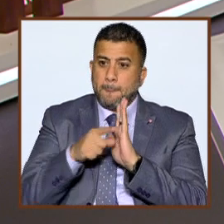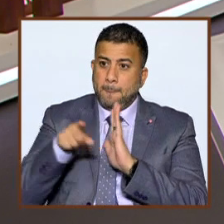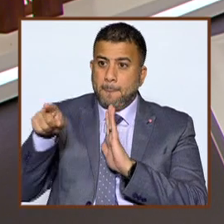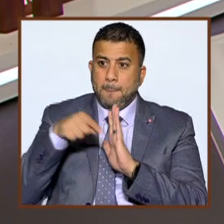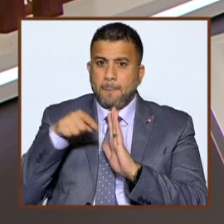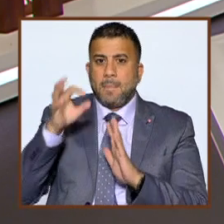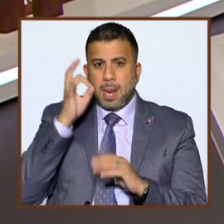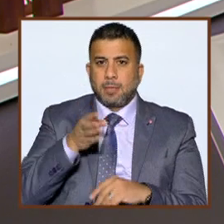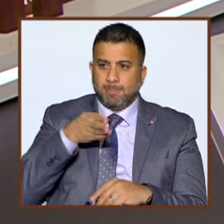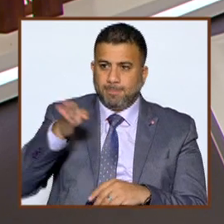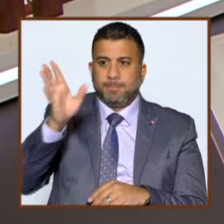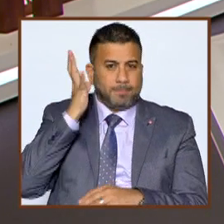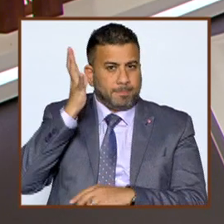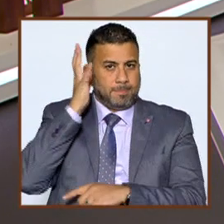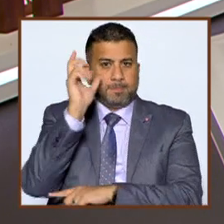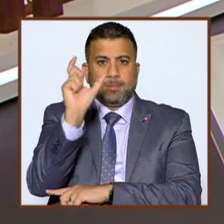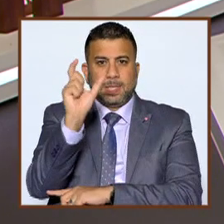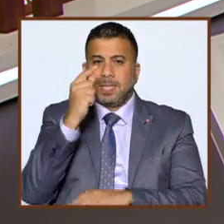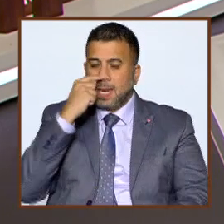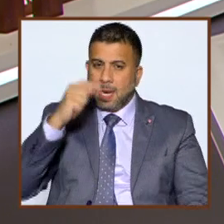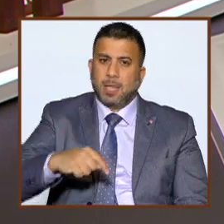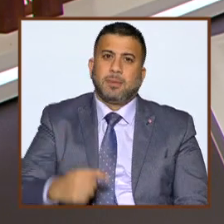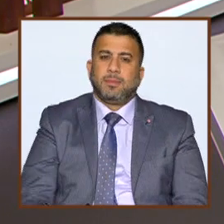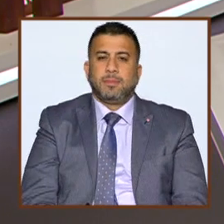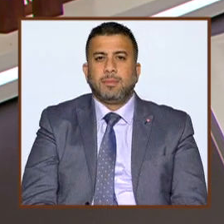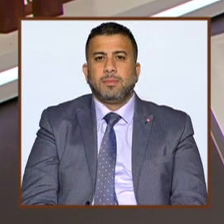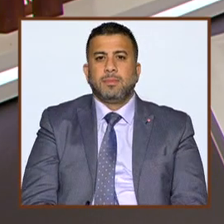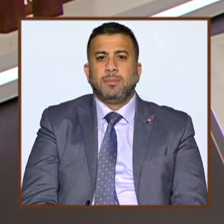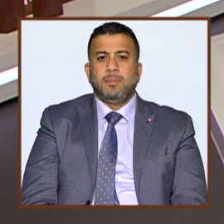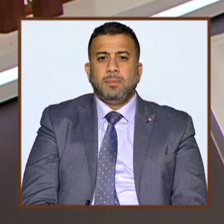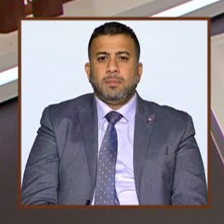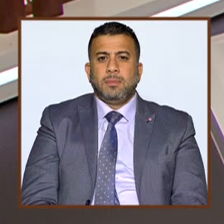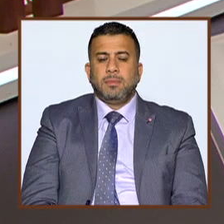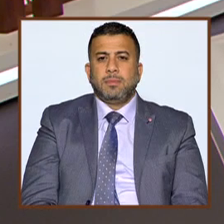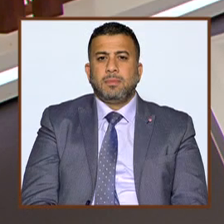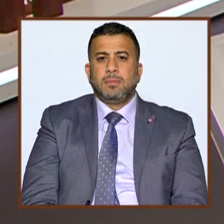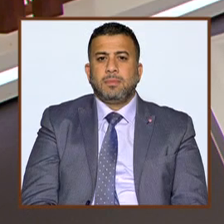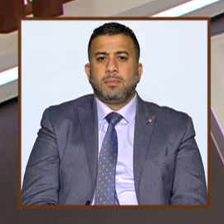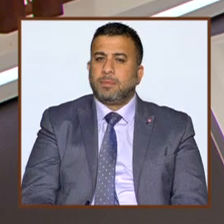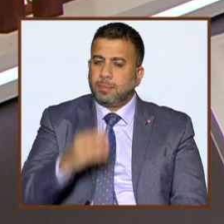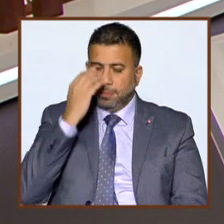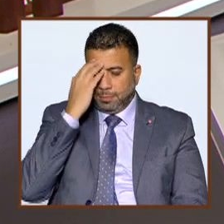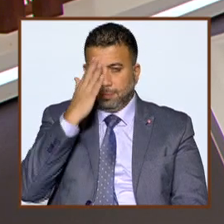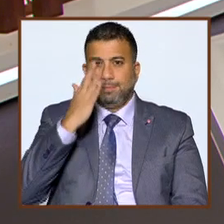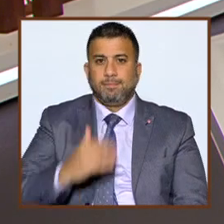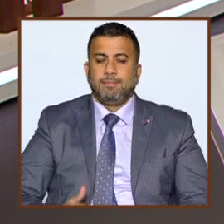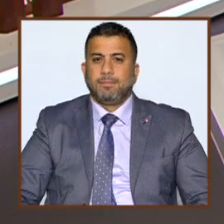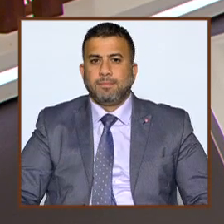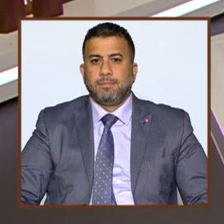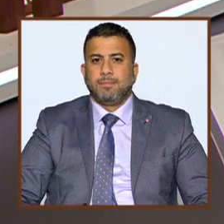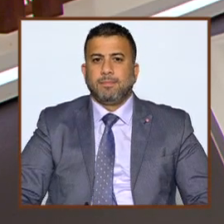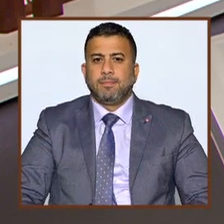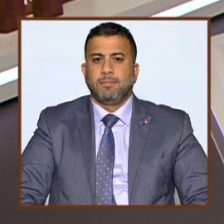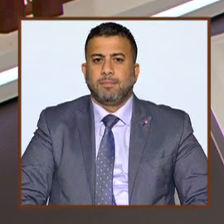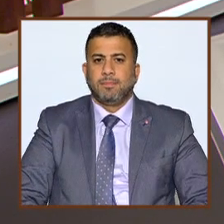تكون ملزوم أنك تروح المسجد وتصلي في المسجد؟ أبشر أبشر أبو محمد. الله يحفظك يا طول. مرحبا ومسهلا.